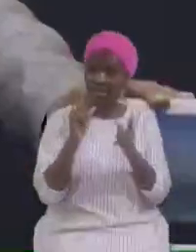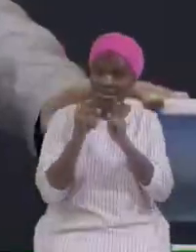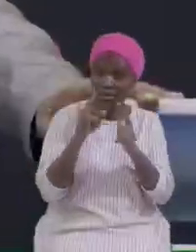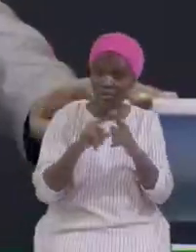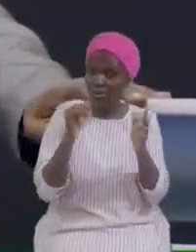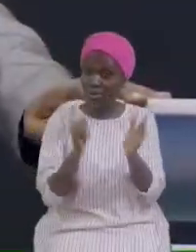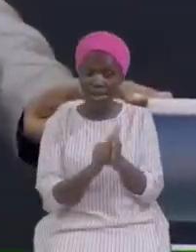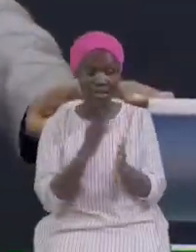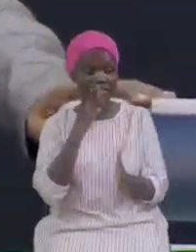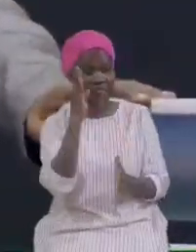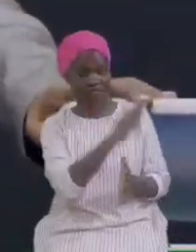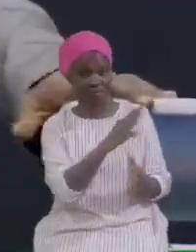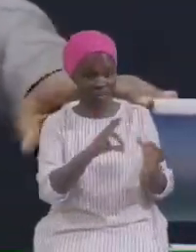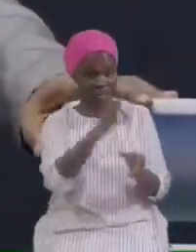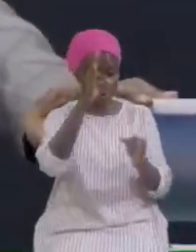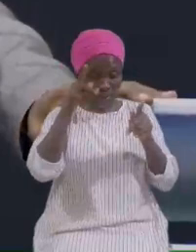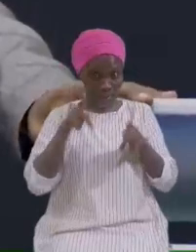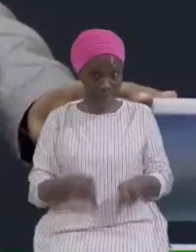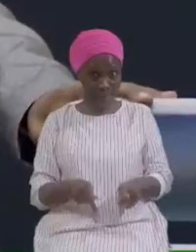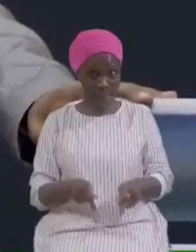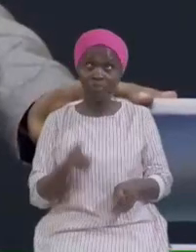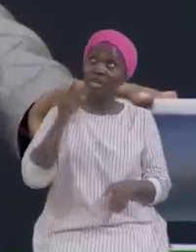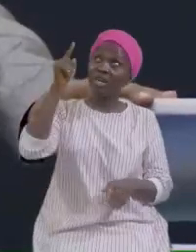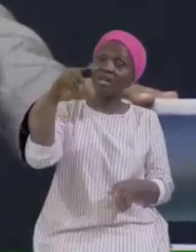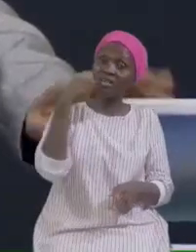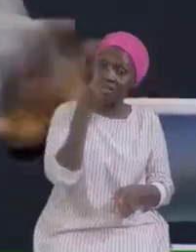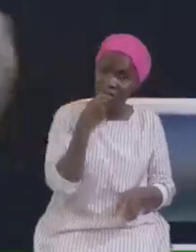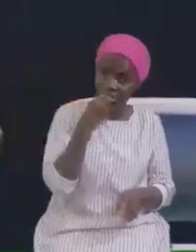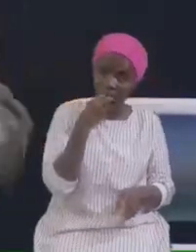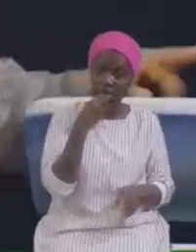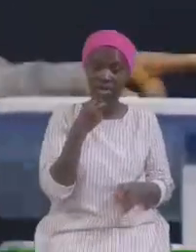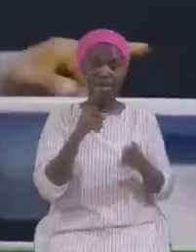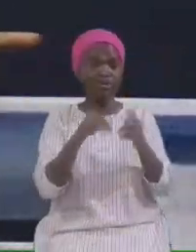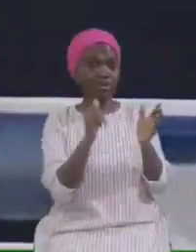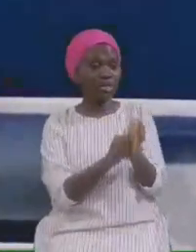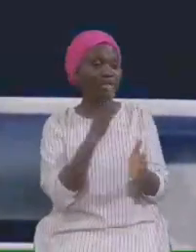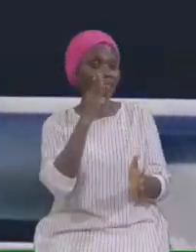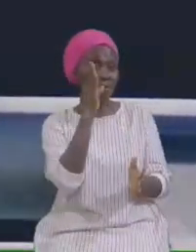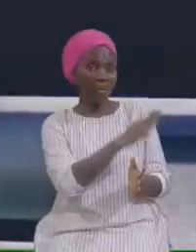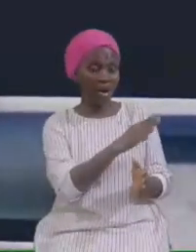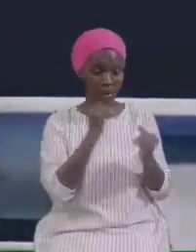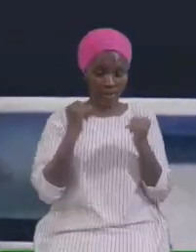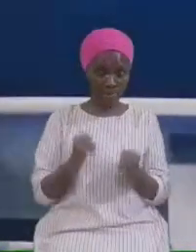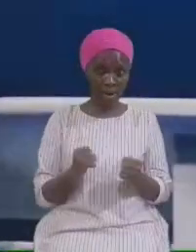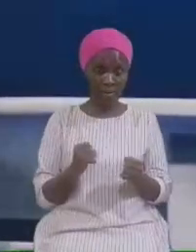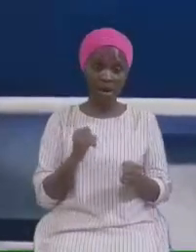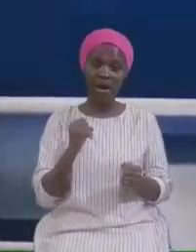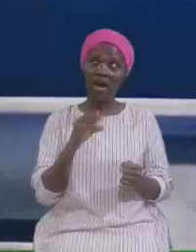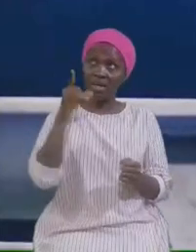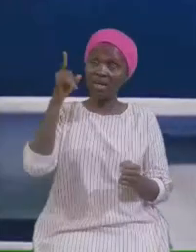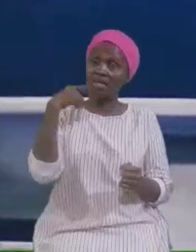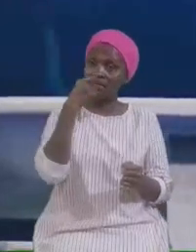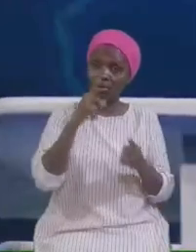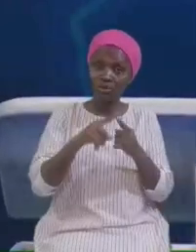ce mauvais esprit, à ce mauvais esprit, il parle à cette puissance